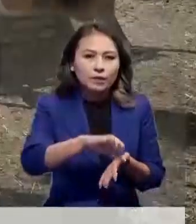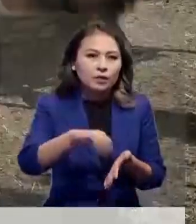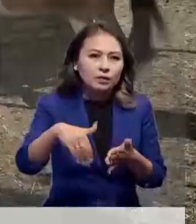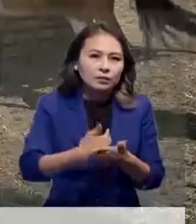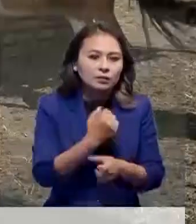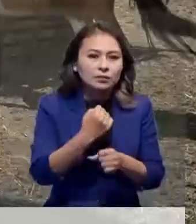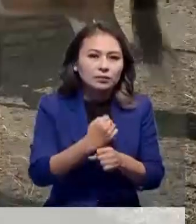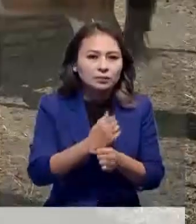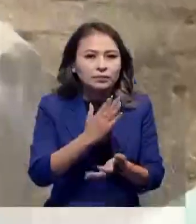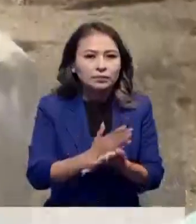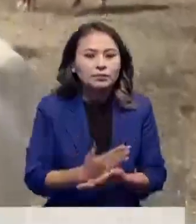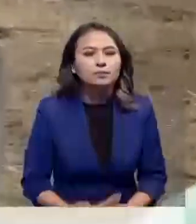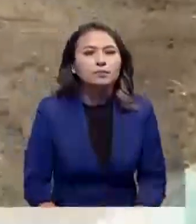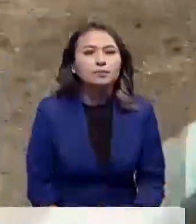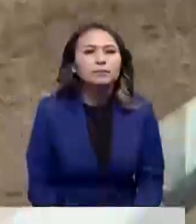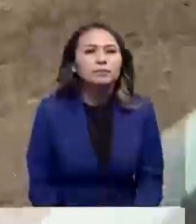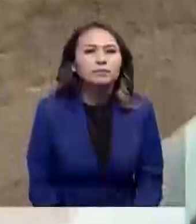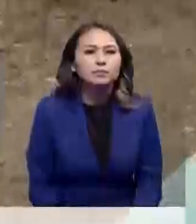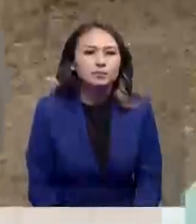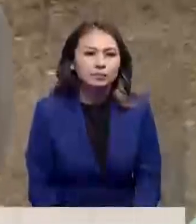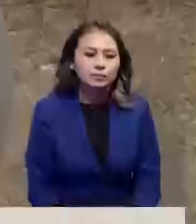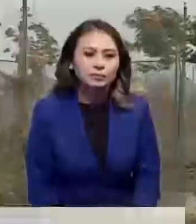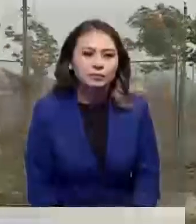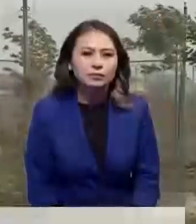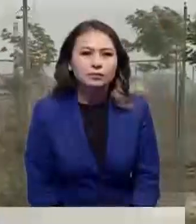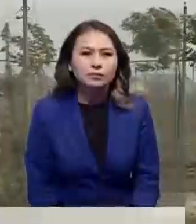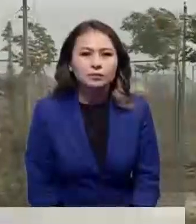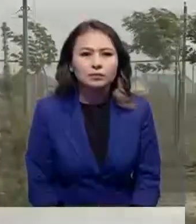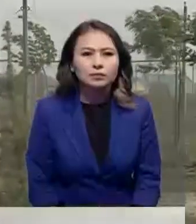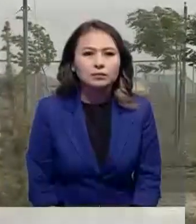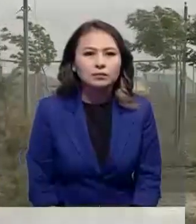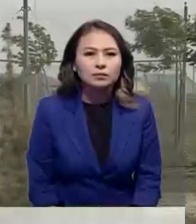ашуға жұмыстанып жатыр. Арыстанбек Кенже, Жамантай Матенов, Жандос Рахметуллин, Хабар 24, Атыраудан.